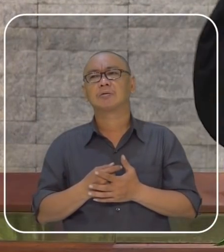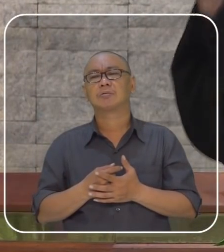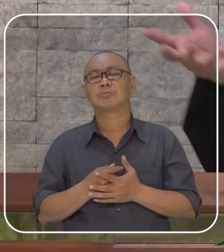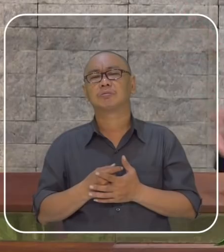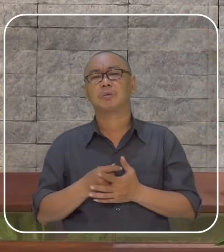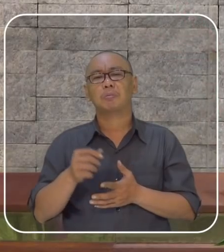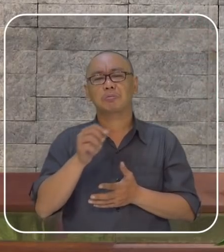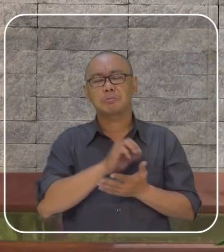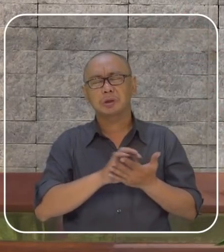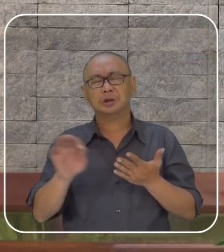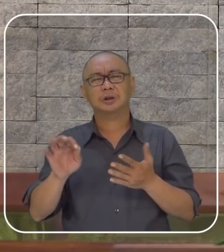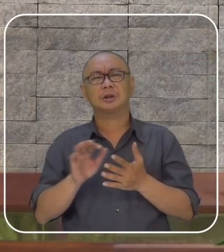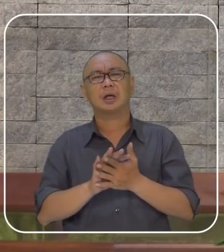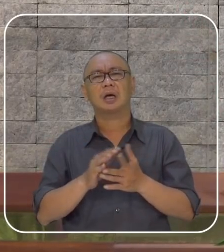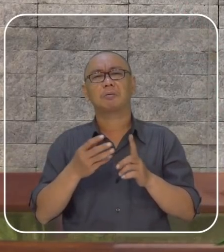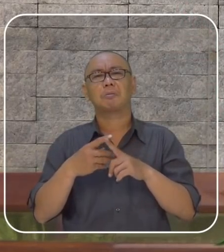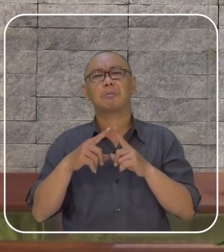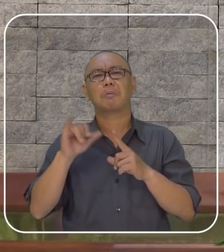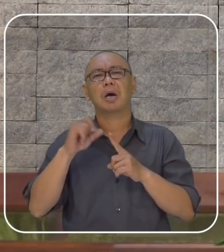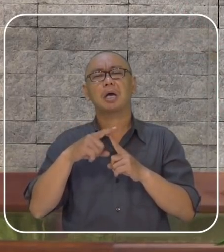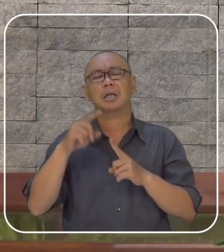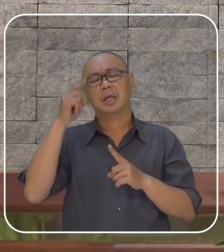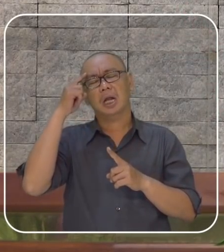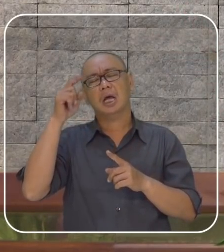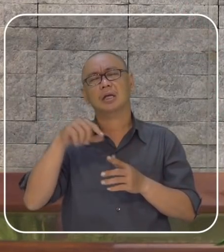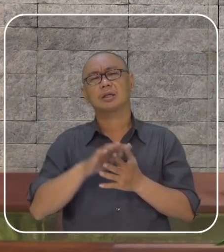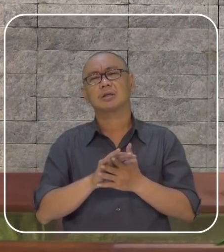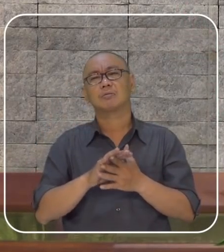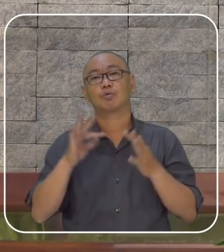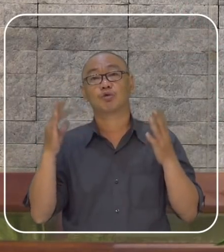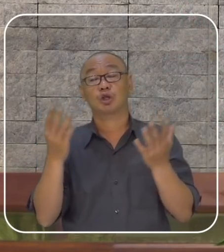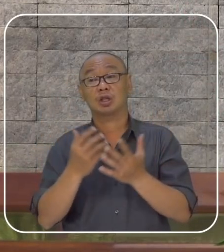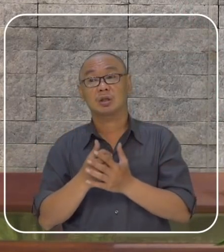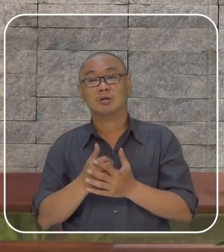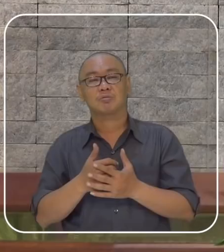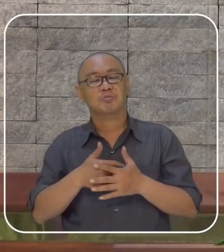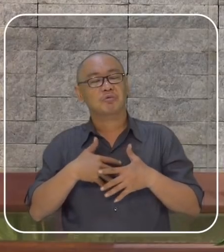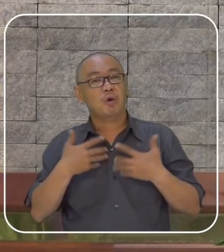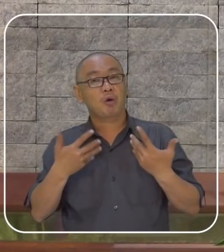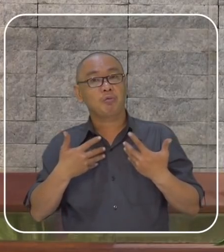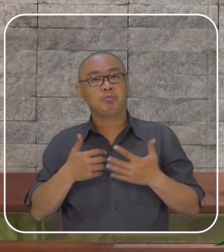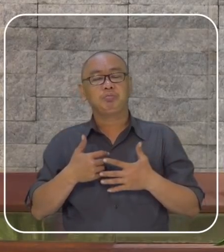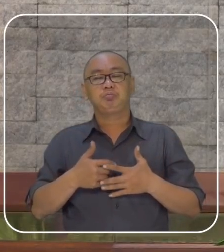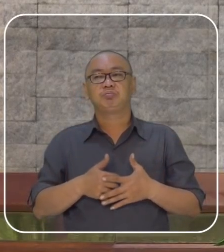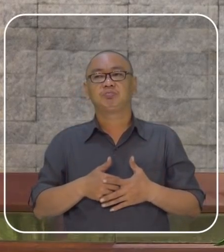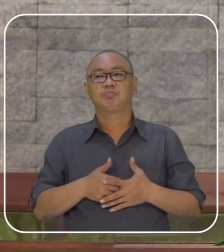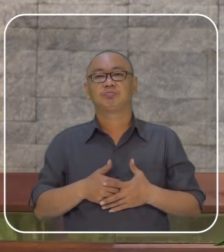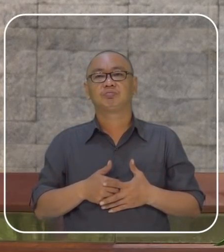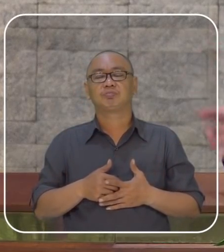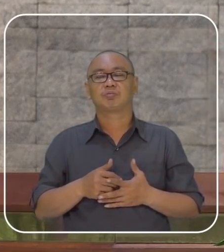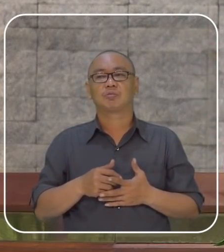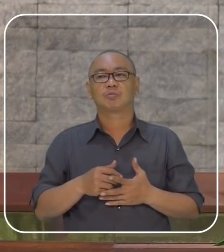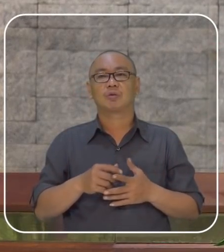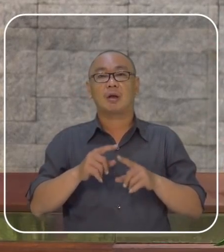membersihkan Bait Allah ini. Ya, kalau para murid kagum dengan perbuatan Yesus sebagai Sang Mesias, namun